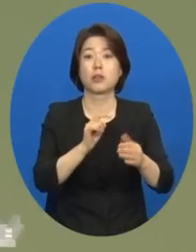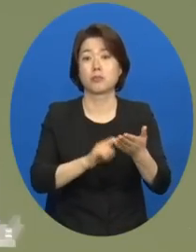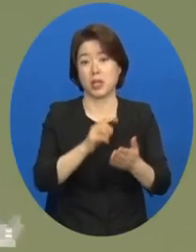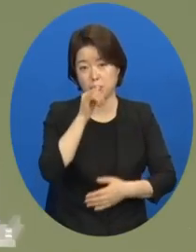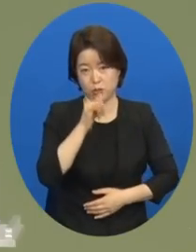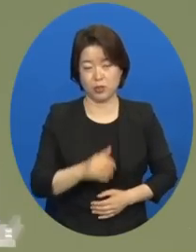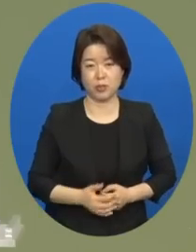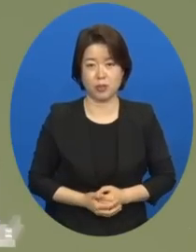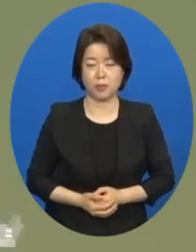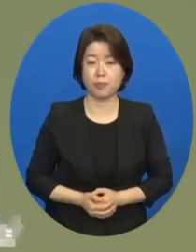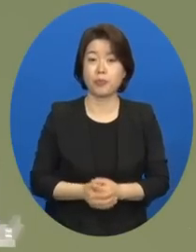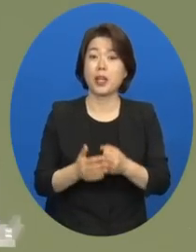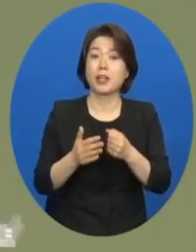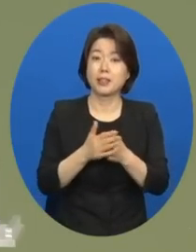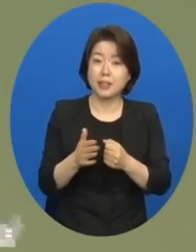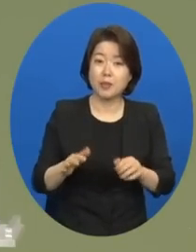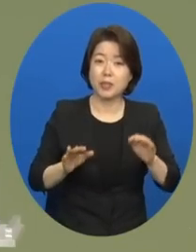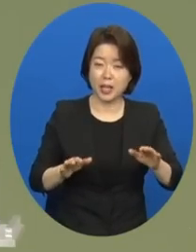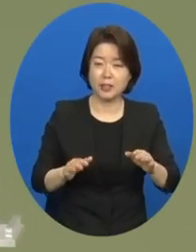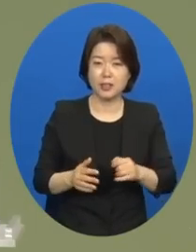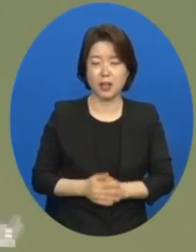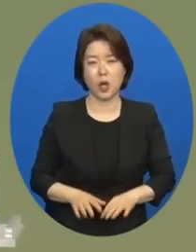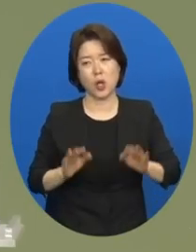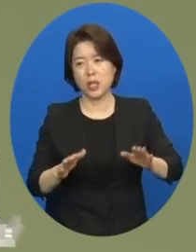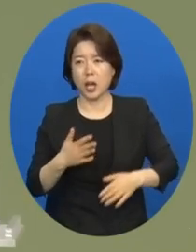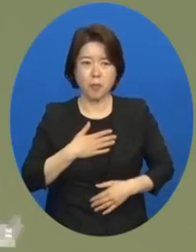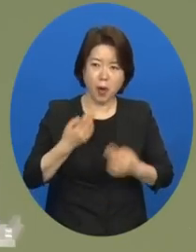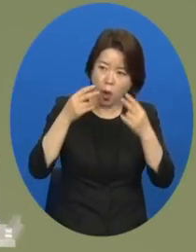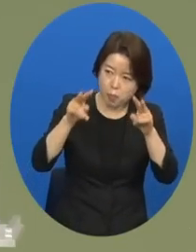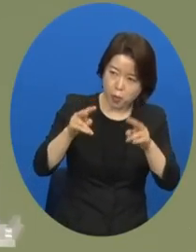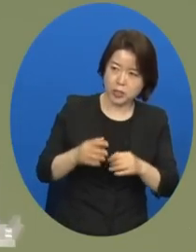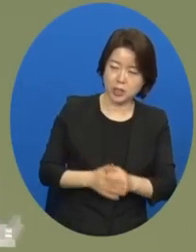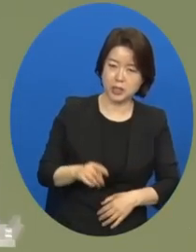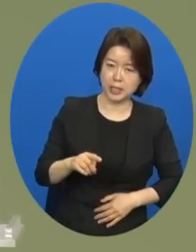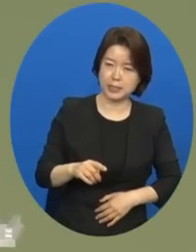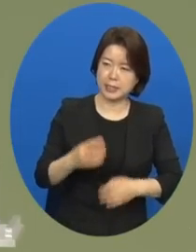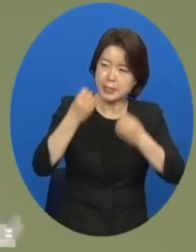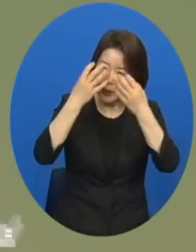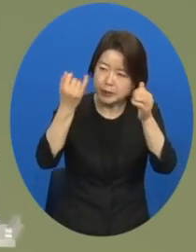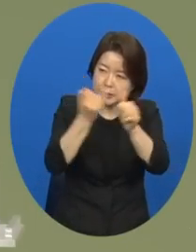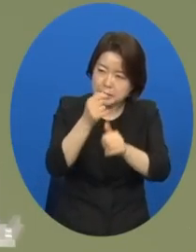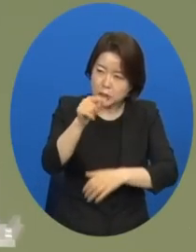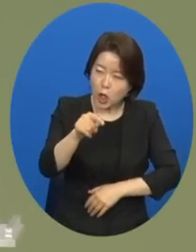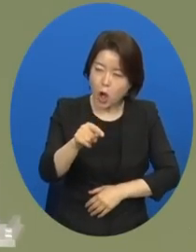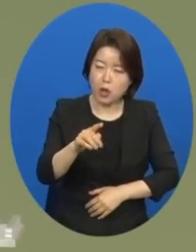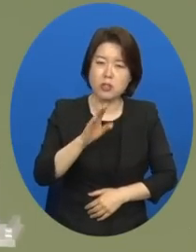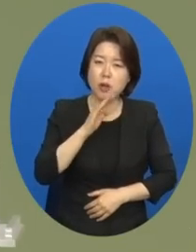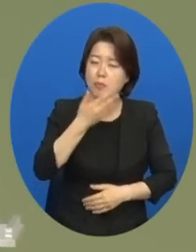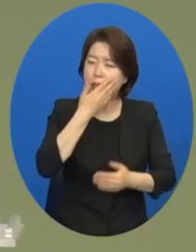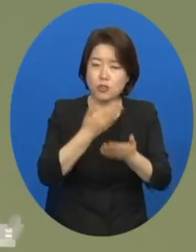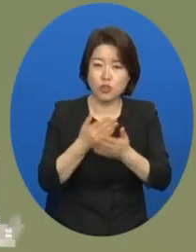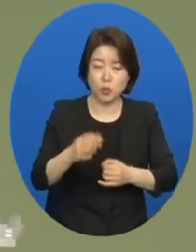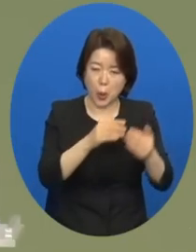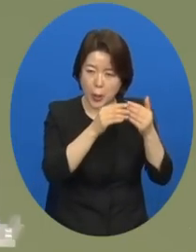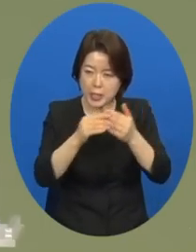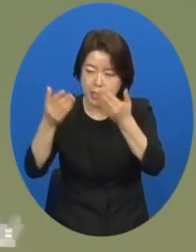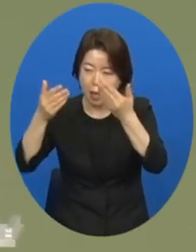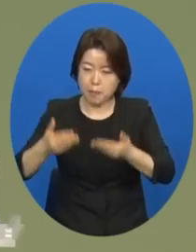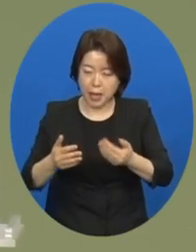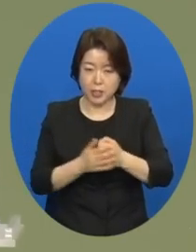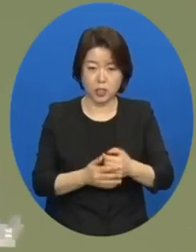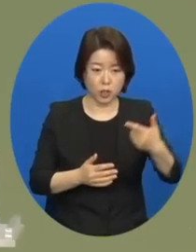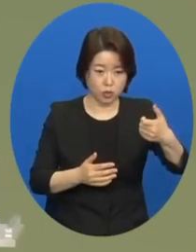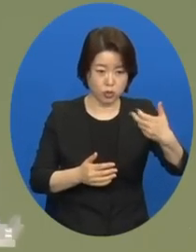그래서 이제 제가 보니까 그래서 그 신기로 너무 중요하고 인도함 받는 내용이